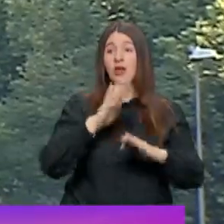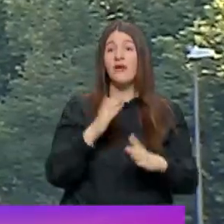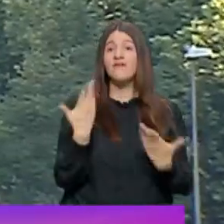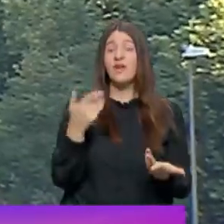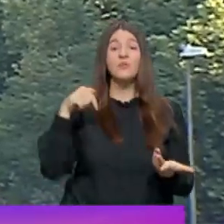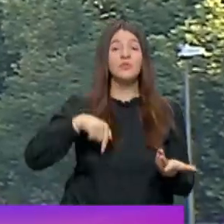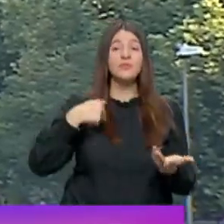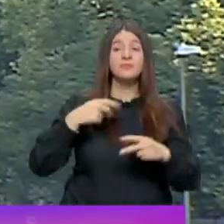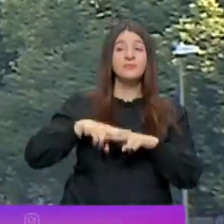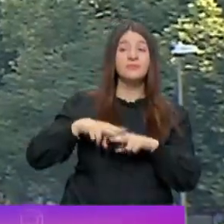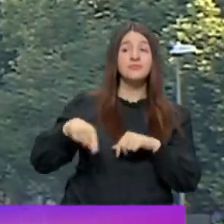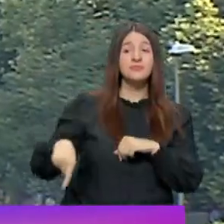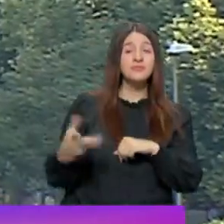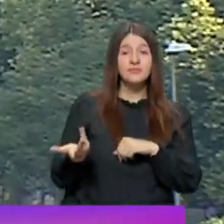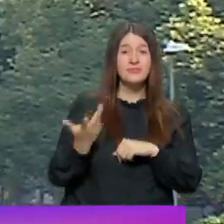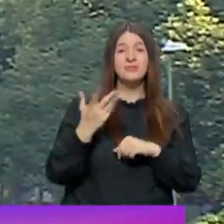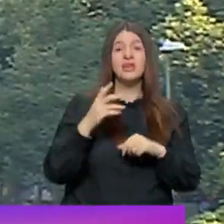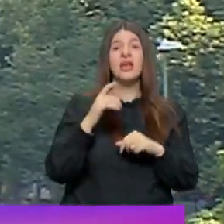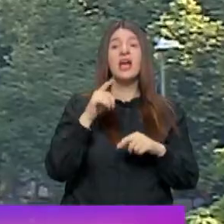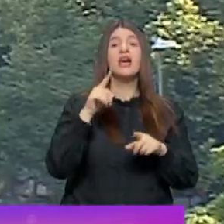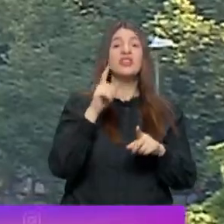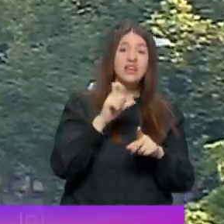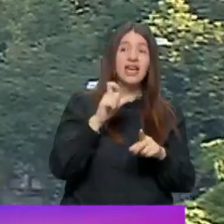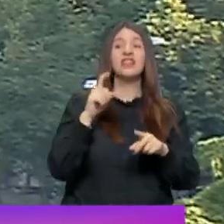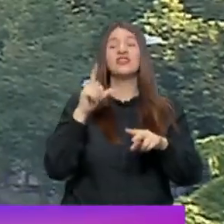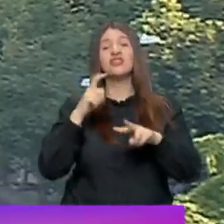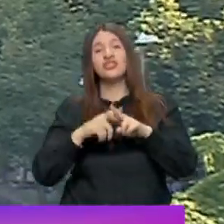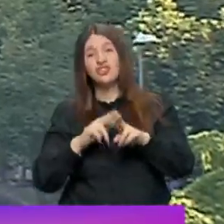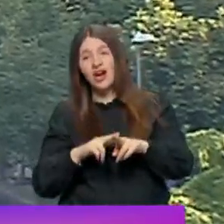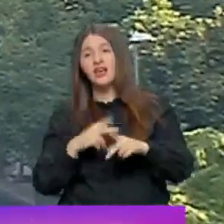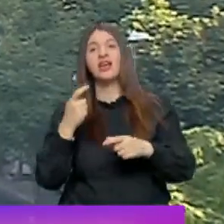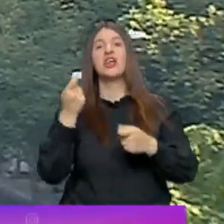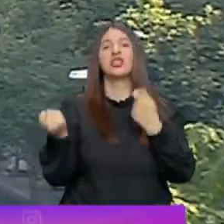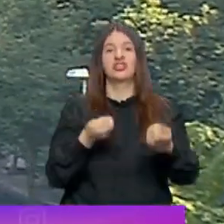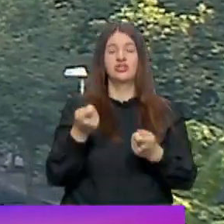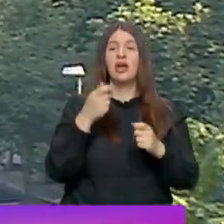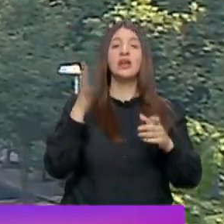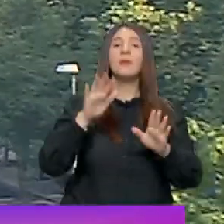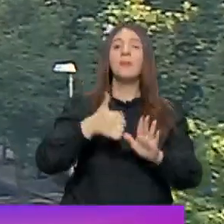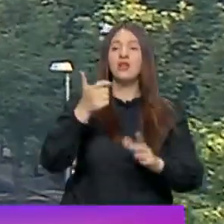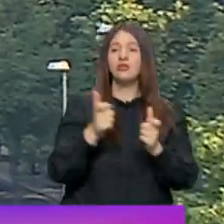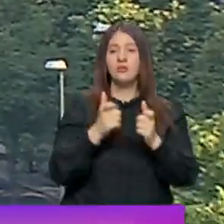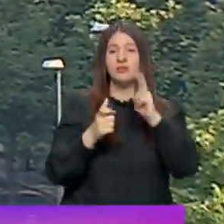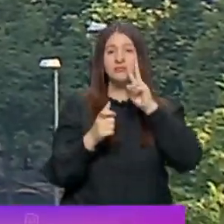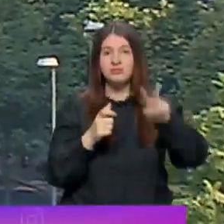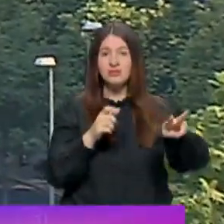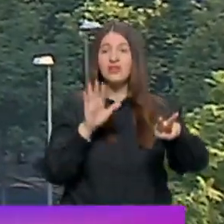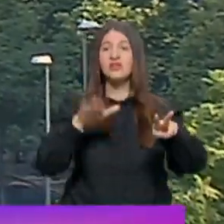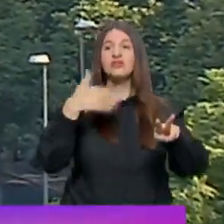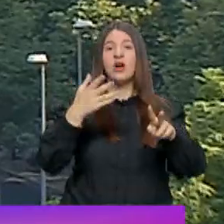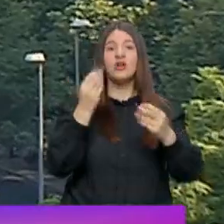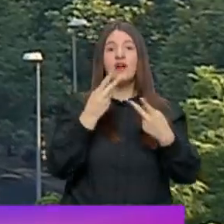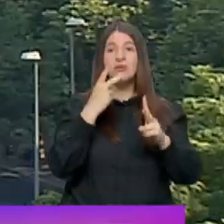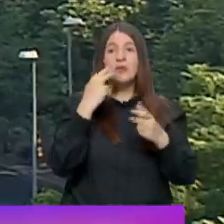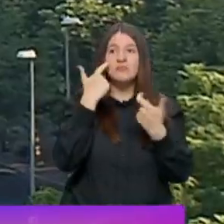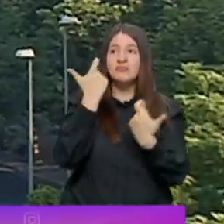ve bugünkü başlığımız Jack Jack icraat. Gözler kabine toplantısı ve sonrasında yapılacak olan açıklamadaydı